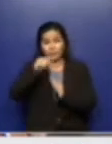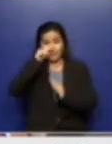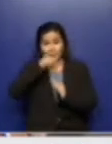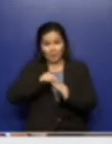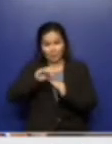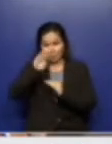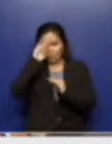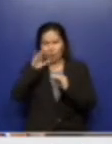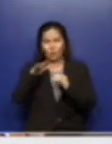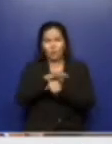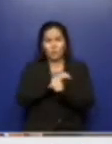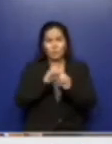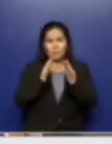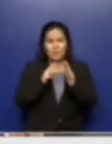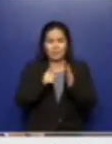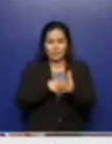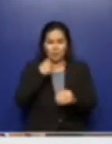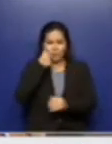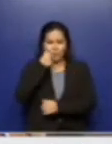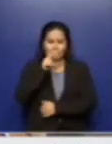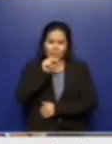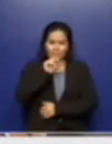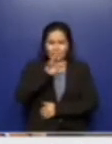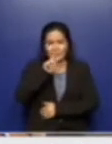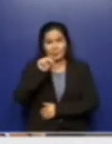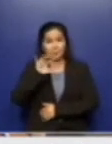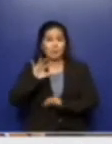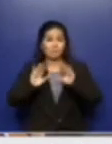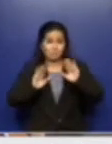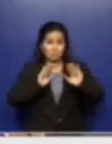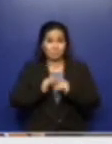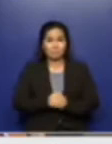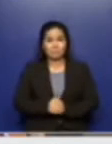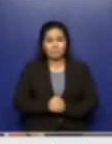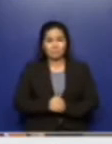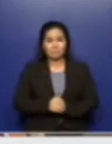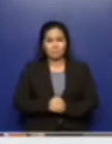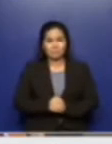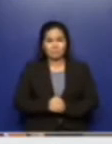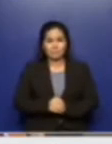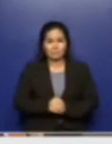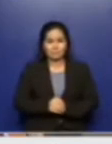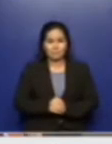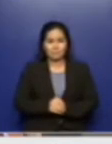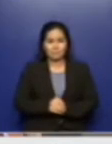มาณ 34-35 วันแล้วนะครับเพราะฉะนั้นเนี่ยการที่รัฐบาล